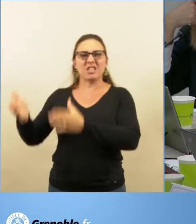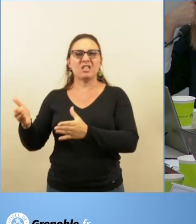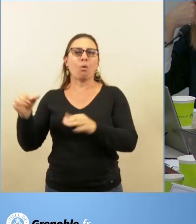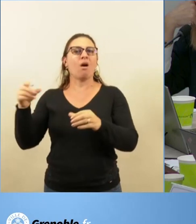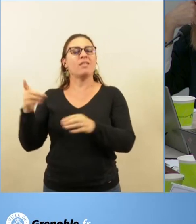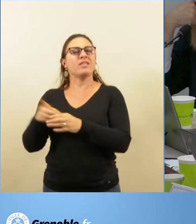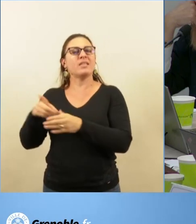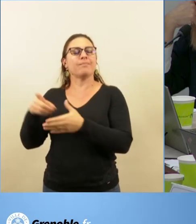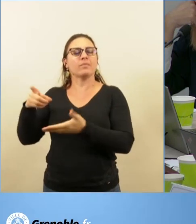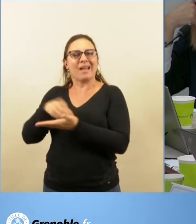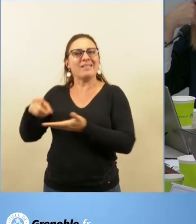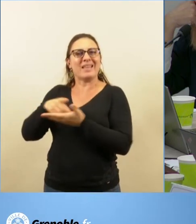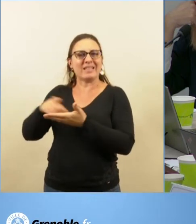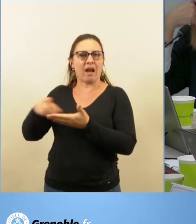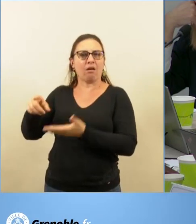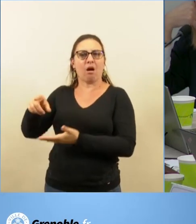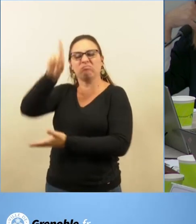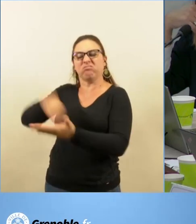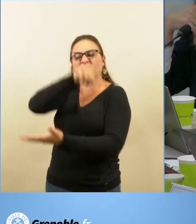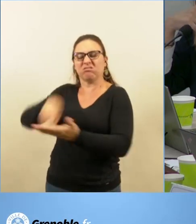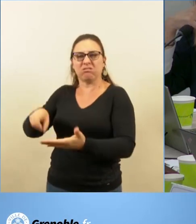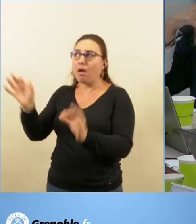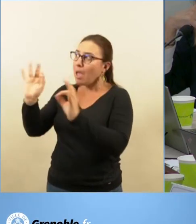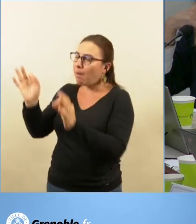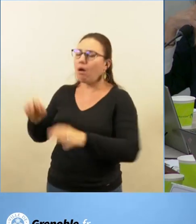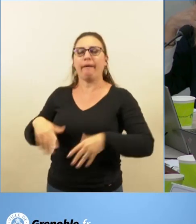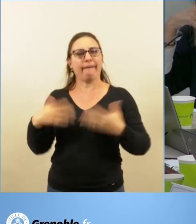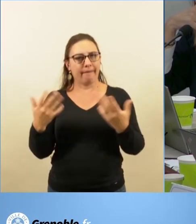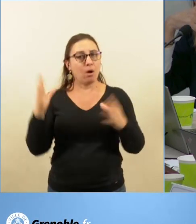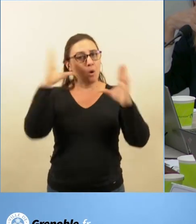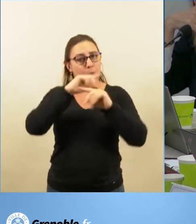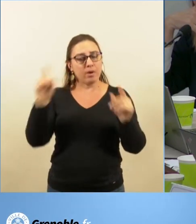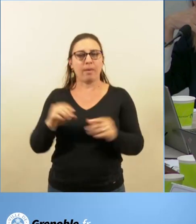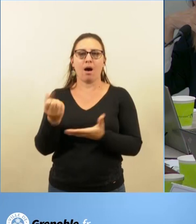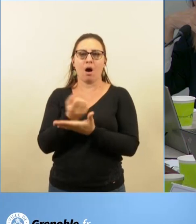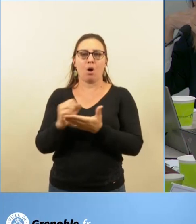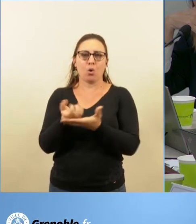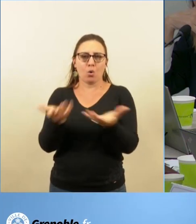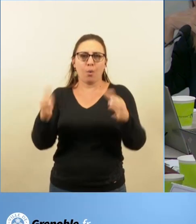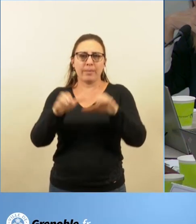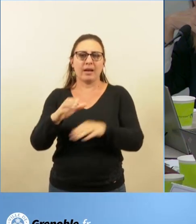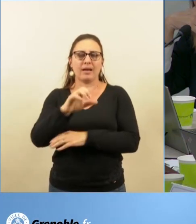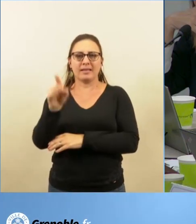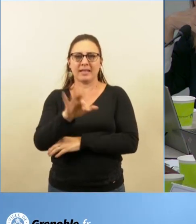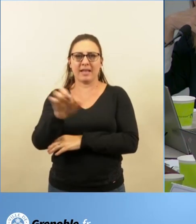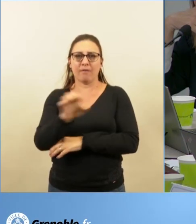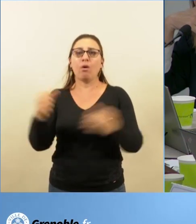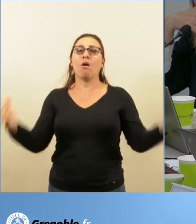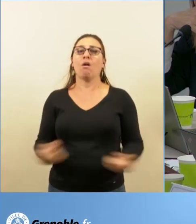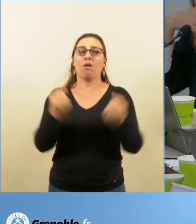du diesel les dois-je vous rappeler que cette décision a été prise par le copils et les feux et que la communication au grand public